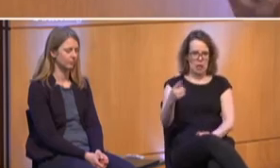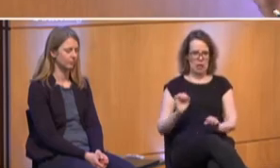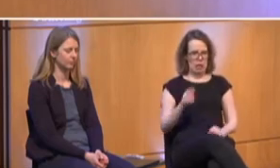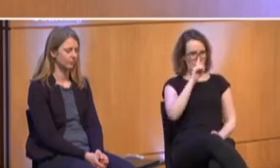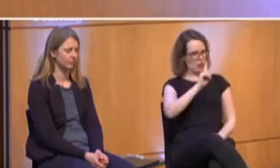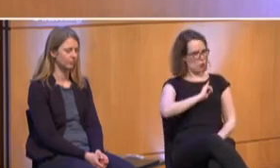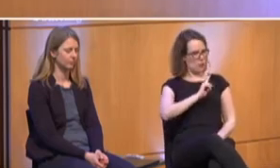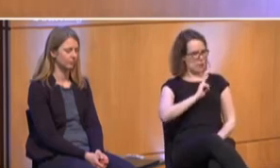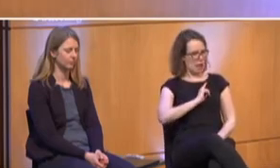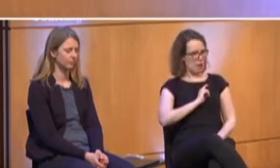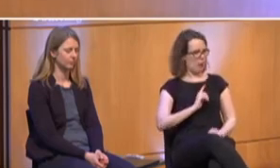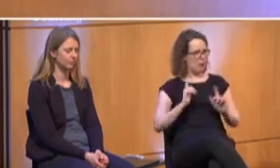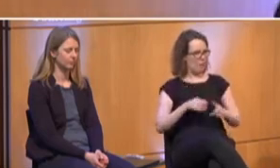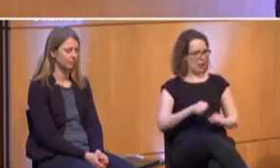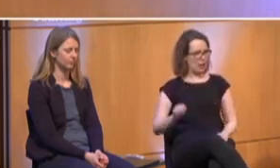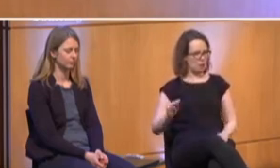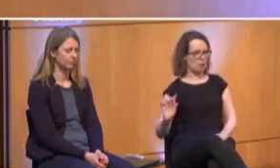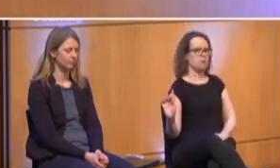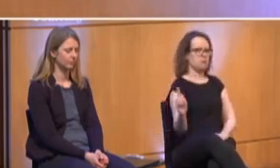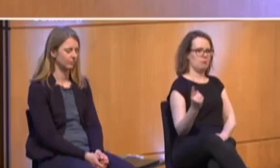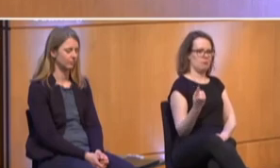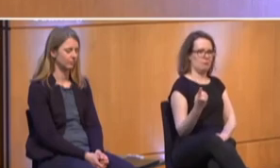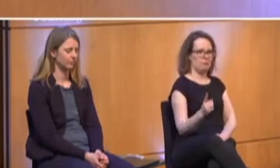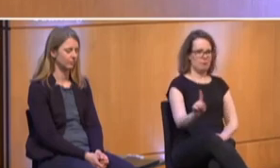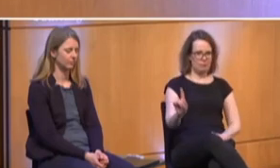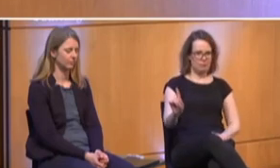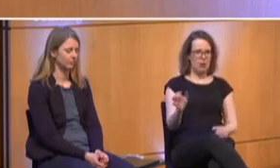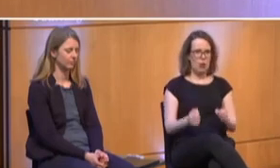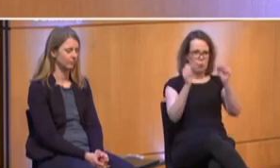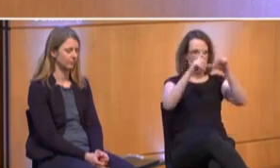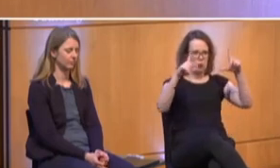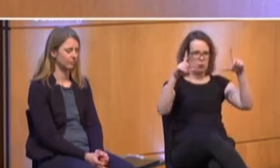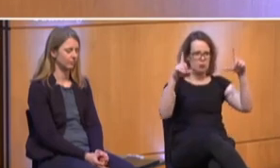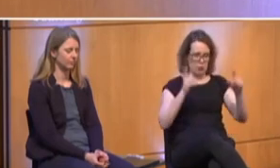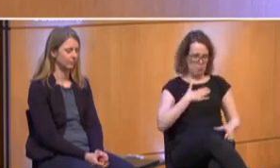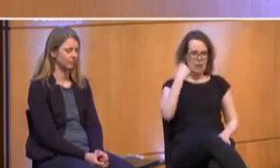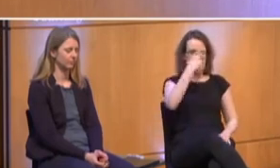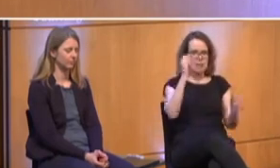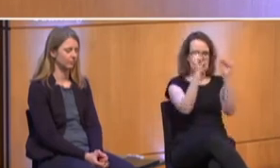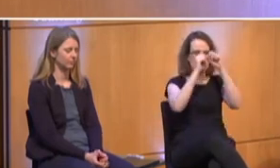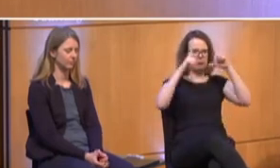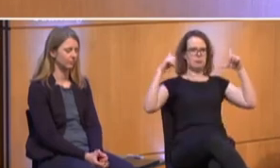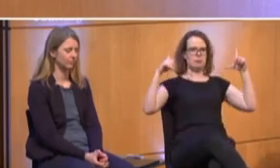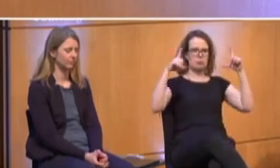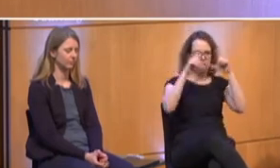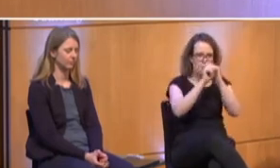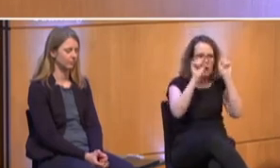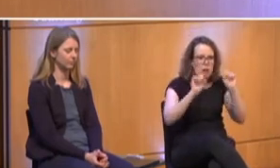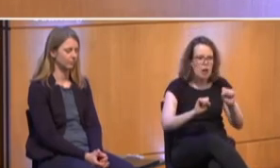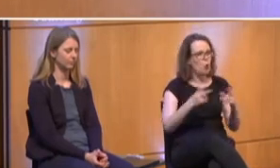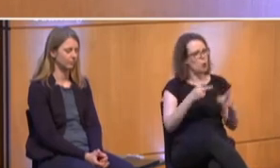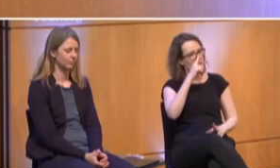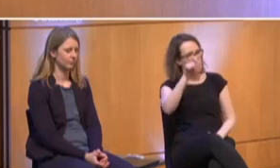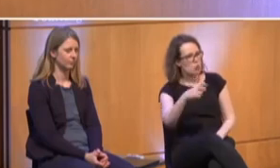die Aussage nicht gefällt. Ich kann mich vergrößern und verkleinern. Ich kann mich also tatsächlich zu Leuten dazugesellen, die sitzen oder